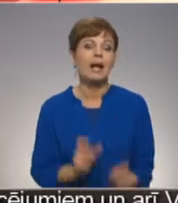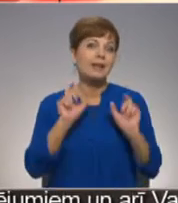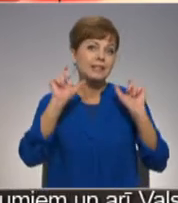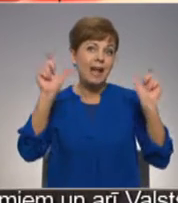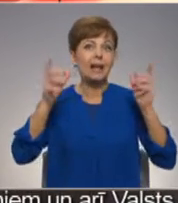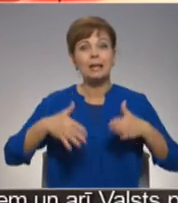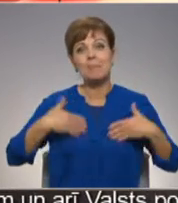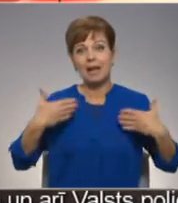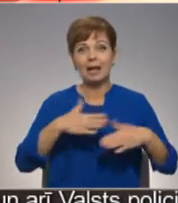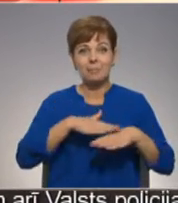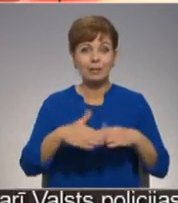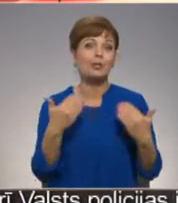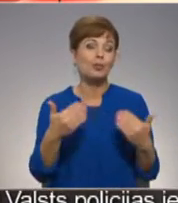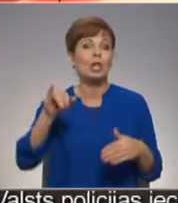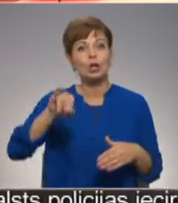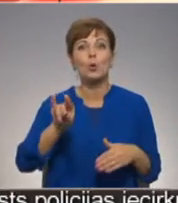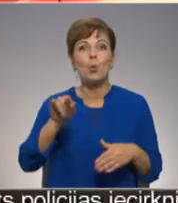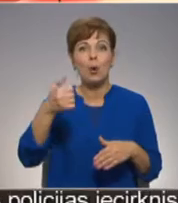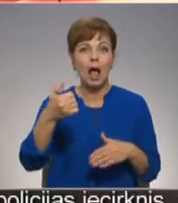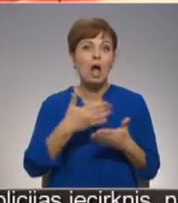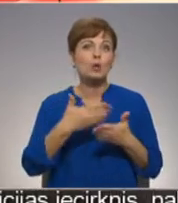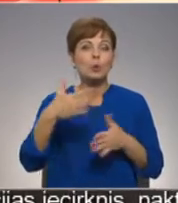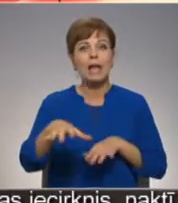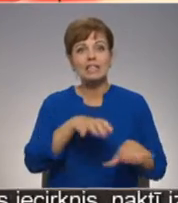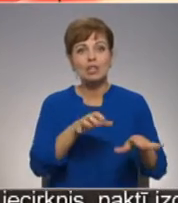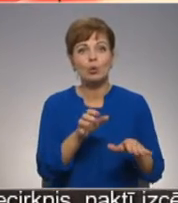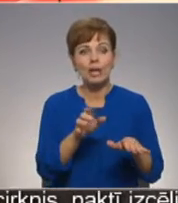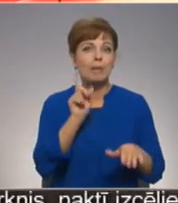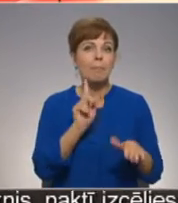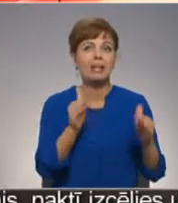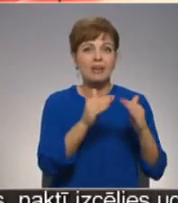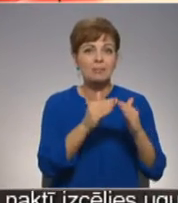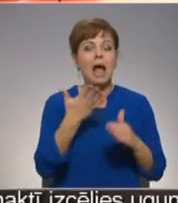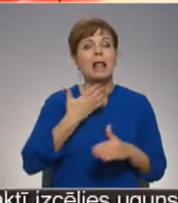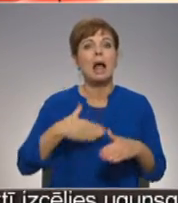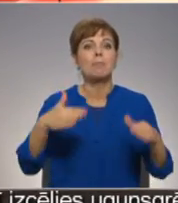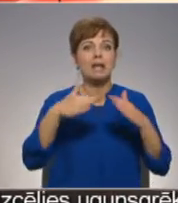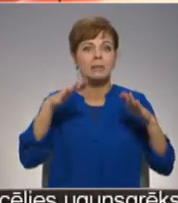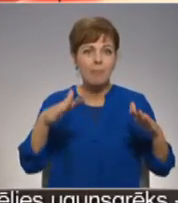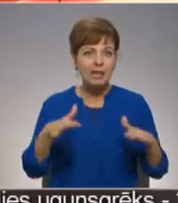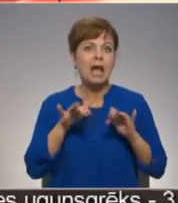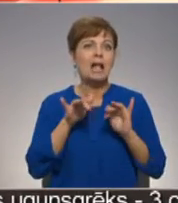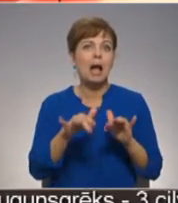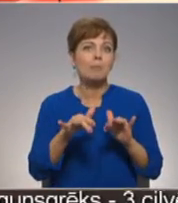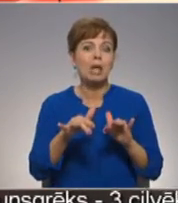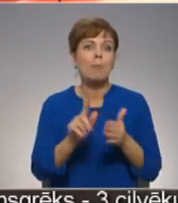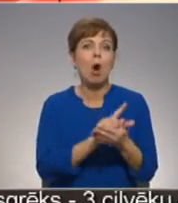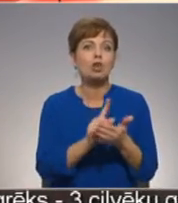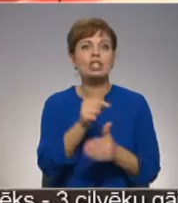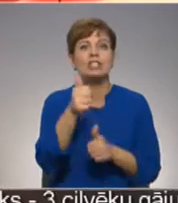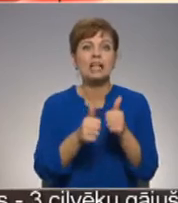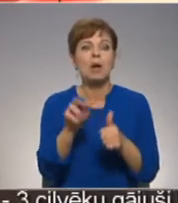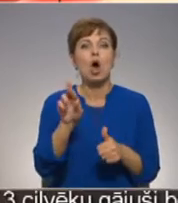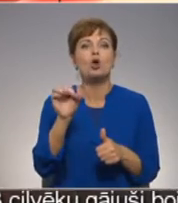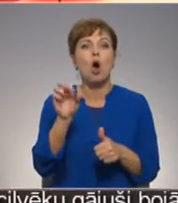Skaļi un priekpilni šodien Juglā noritēja dzīvnieku patvērsmes labās mājas rīkotās labdarības orientēšanās sacensības Robins mežā.